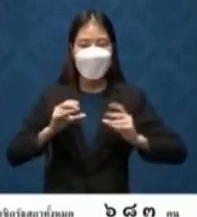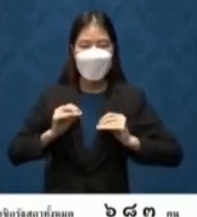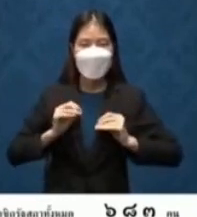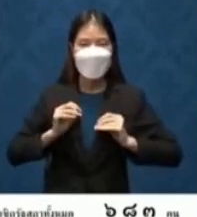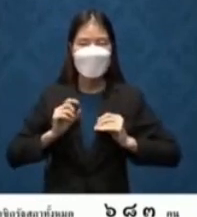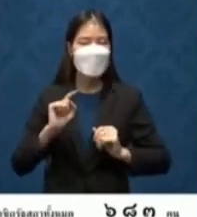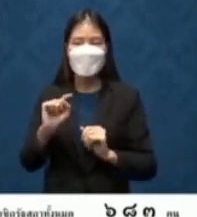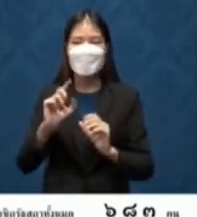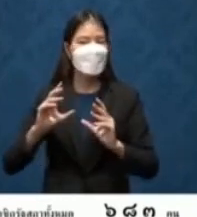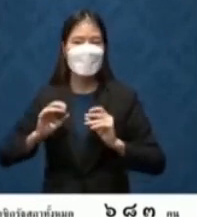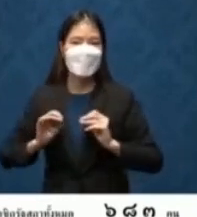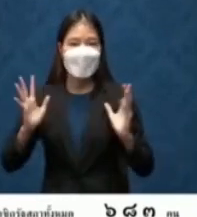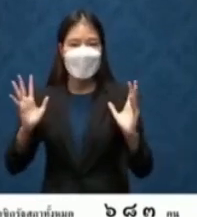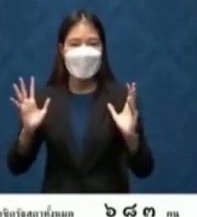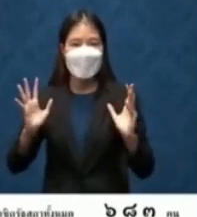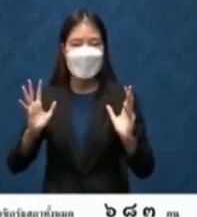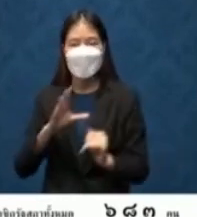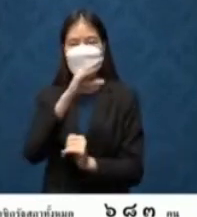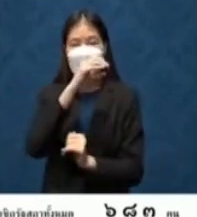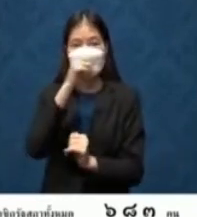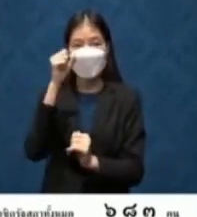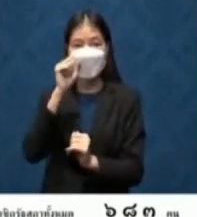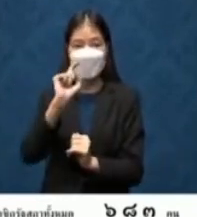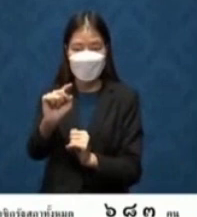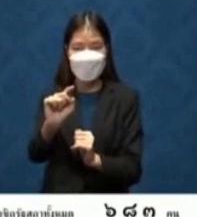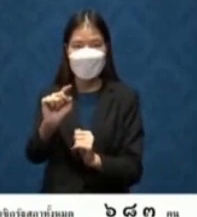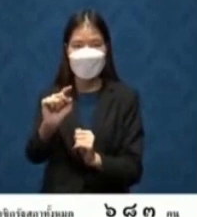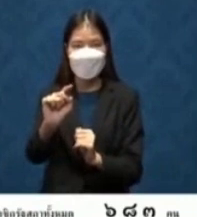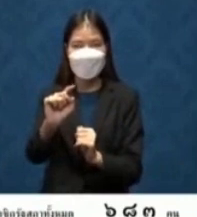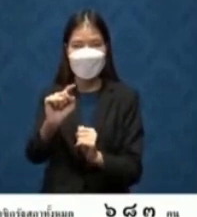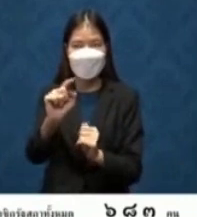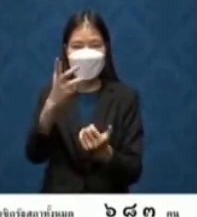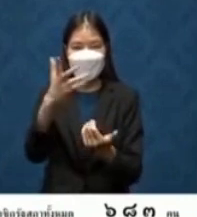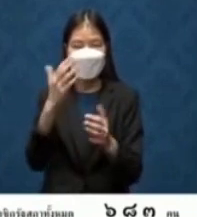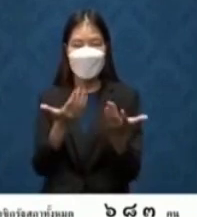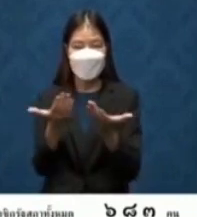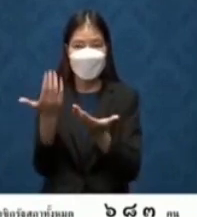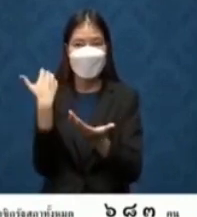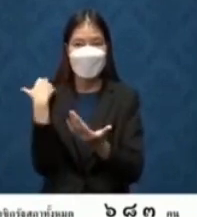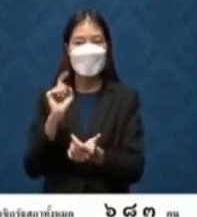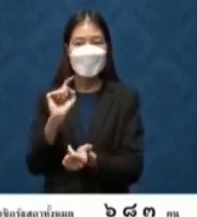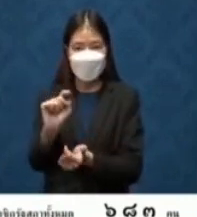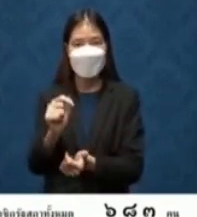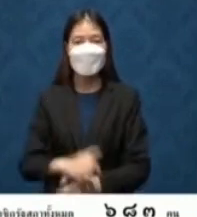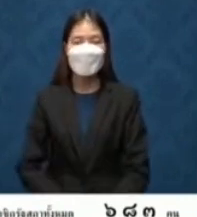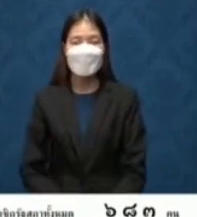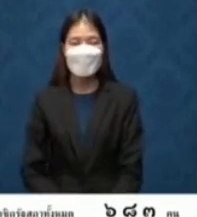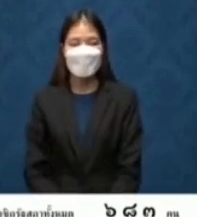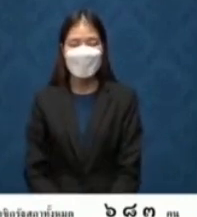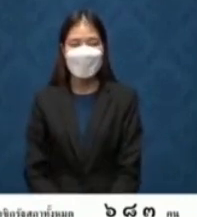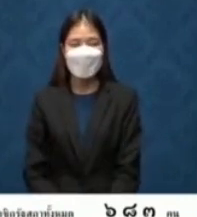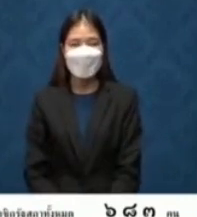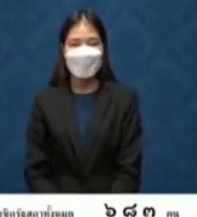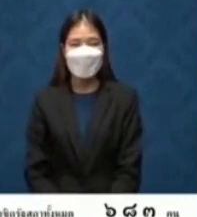วยผู้ใดเห็นไม่ควรให้แก้ไขกดปุ่มไม่เห็นด้วยผู้ใดเห็นควรงดออกเสียงกดปุ่มงดออกเสียงขอ